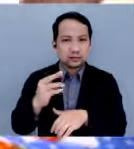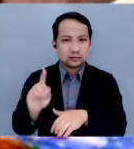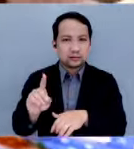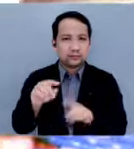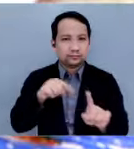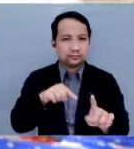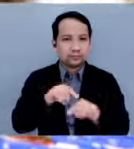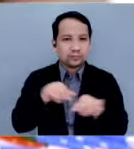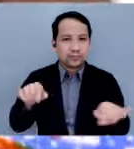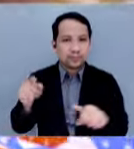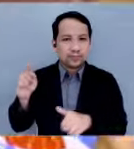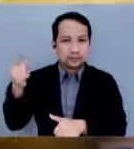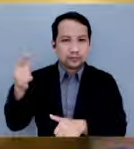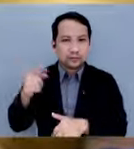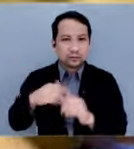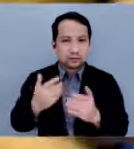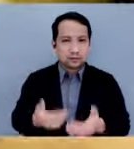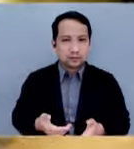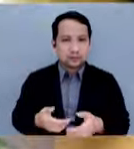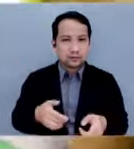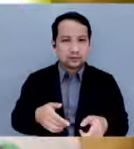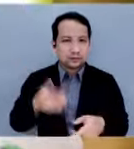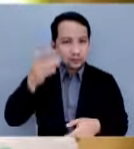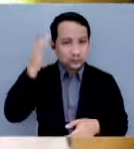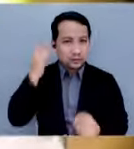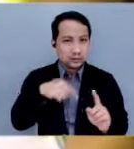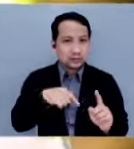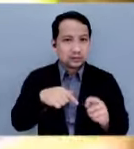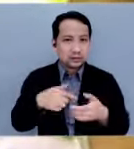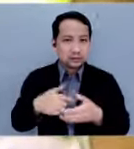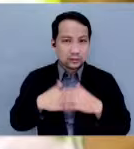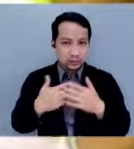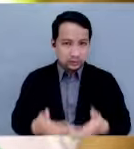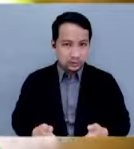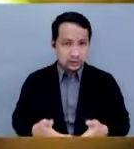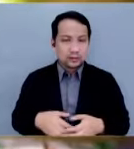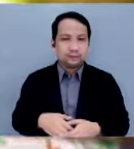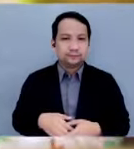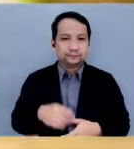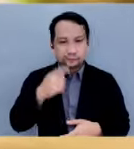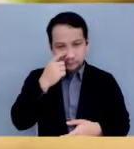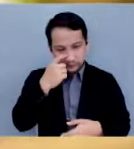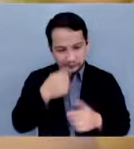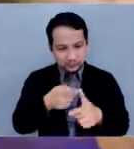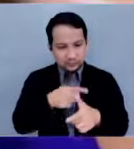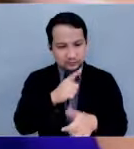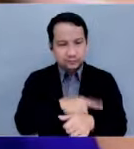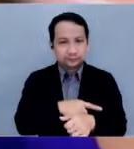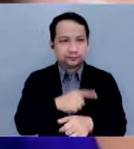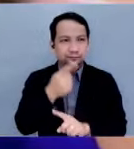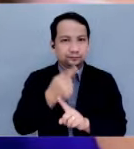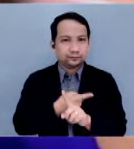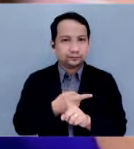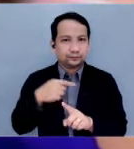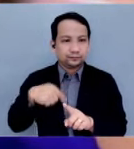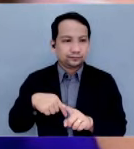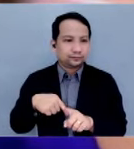unang pagbubuntis, naging sensitibo ang pagdadalang tao niya. First month pa lang po ng pagbubuntis ko,